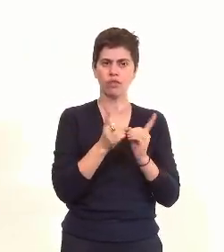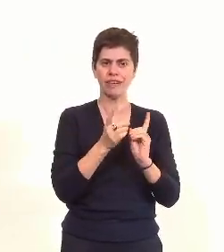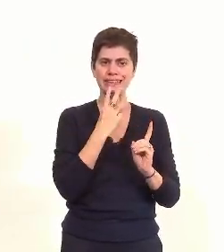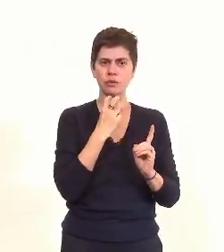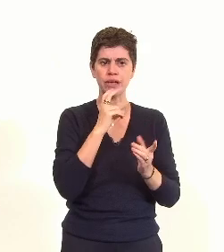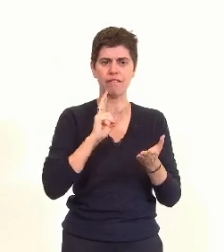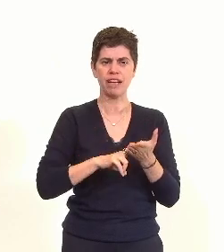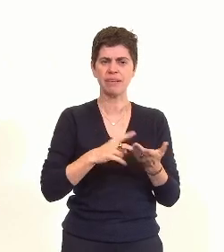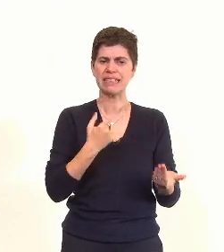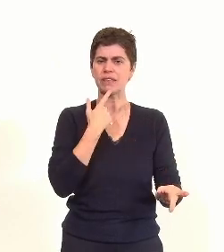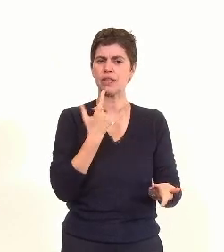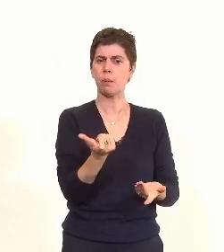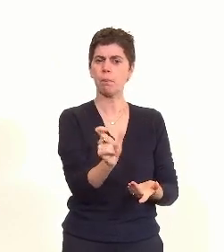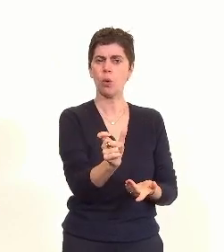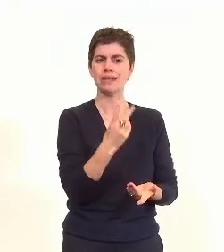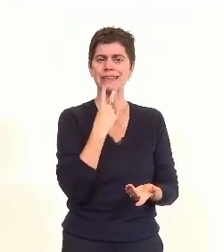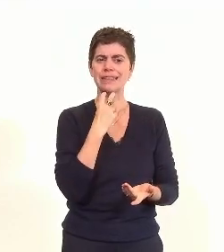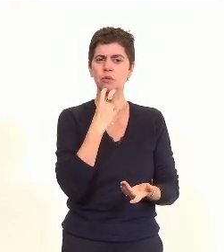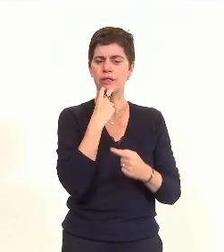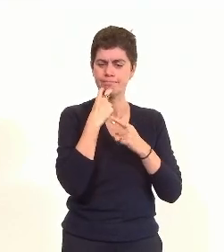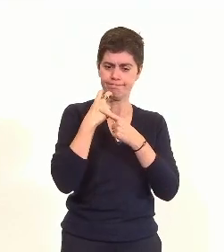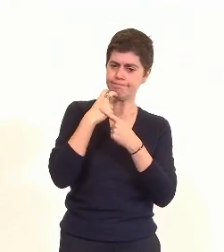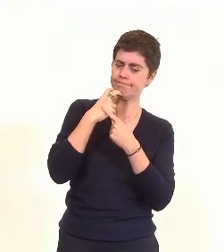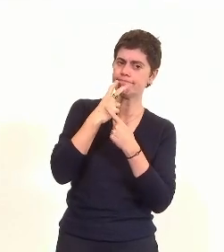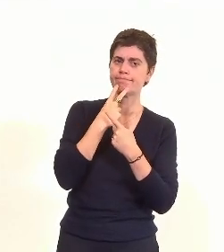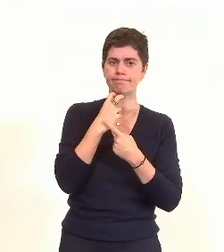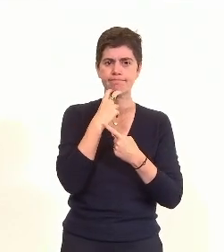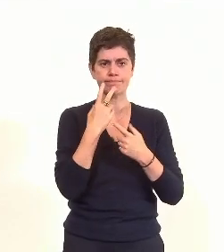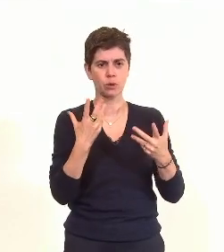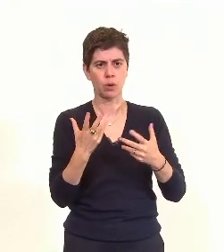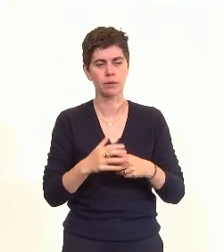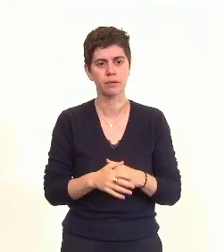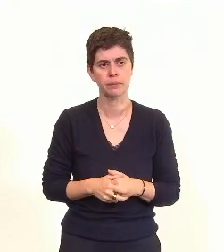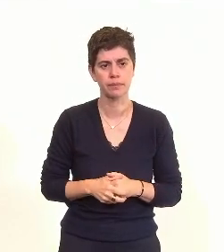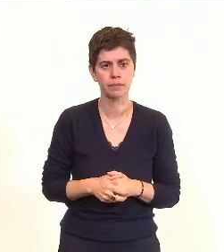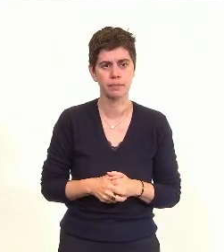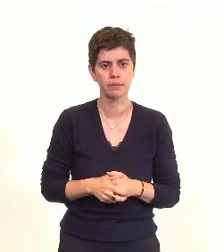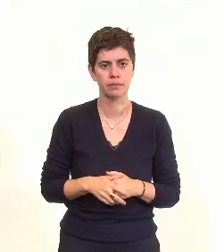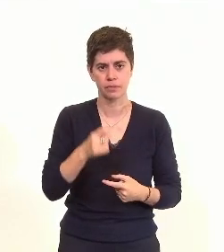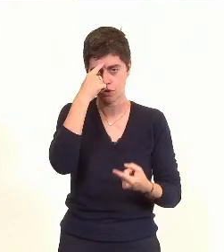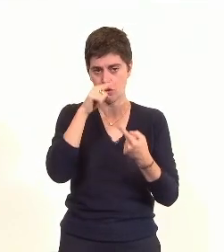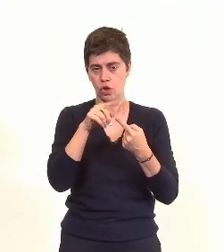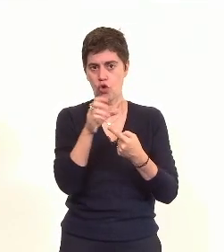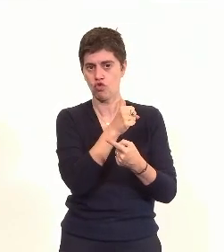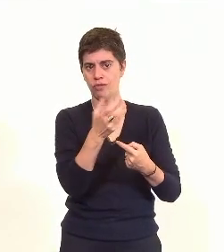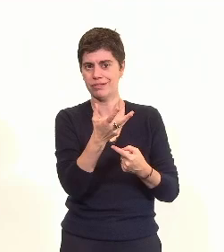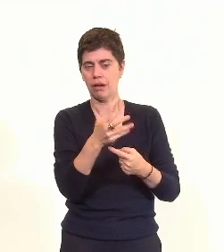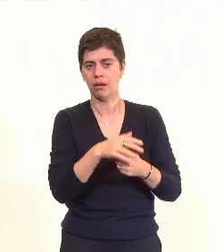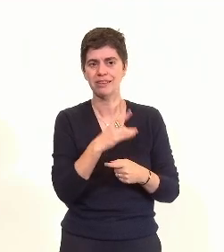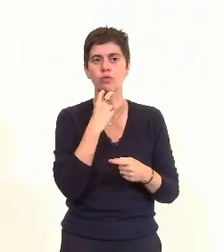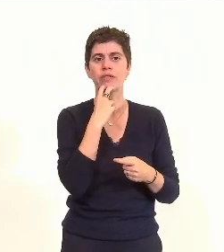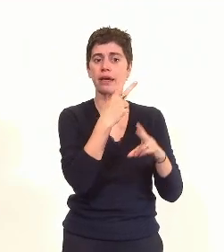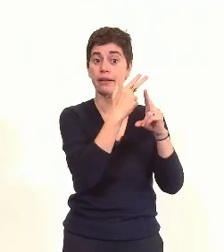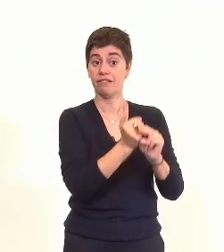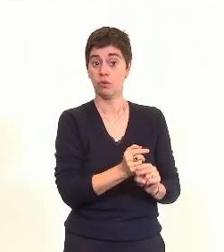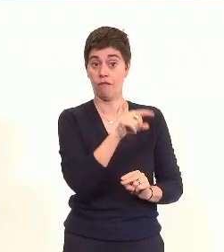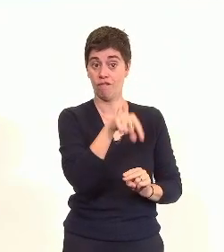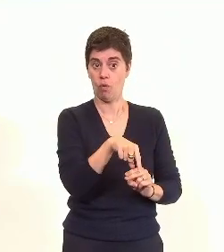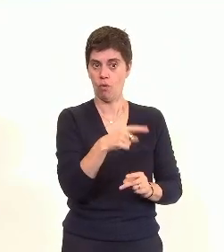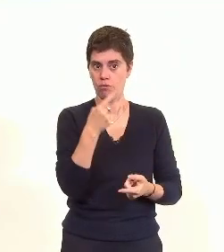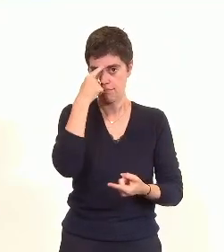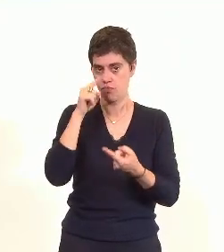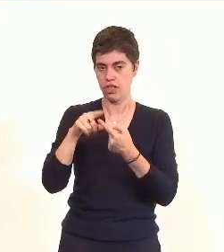quelle citoyenneté exactement on parle. En quoi est-ce un enjeu, la définition de cette citoyenneté, et quelle forme est-ce qu'elle peut